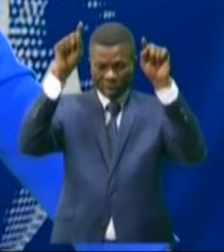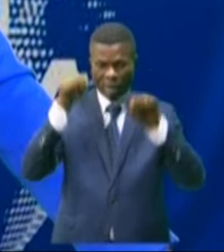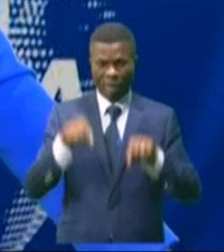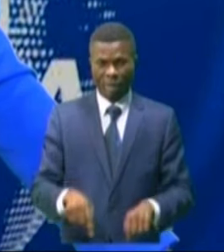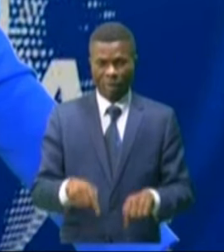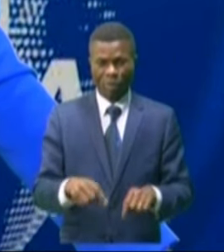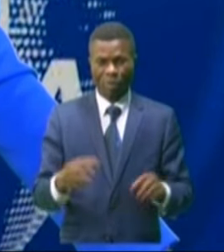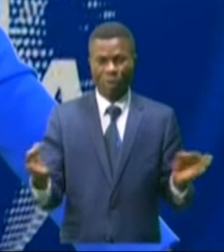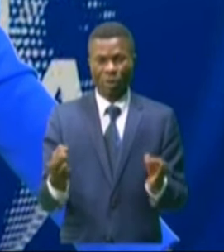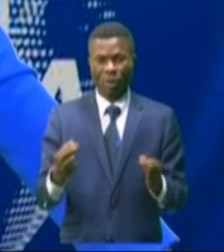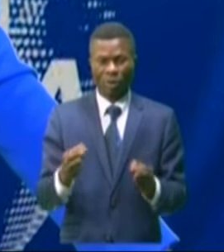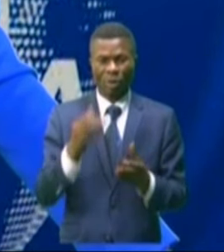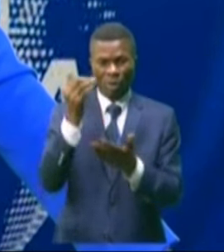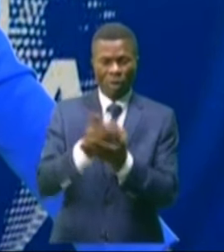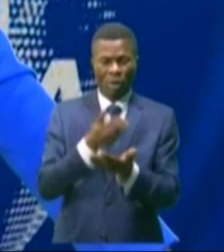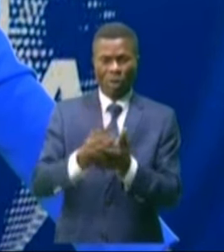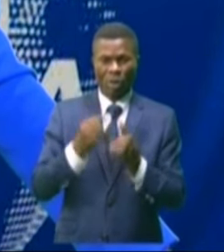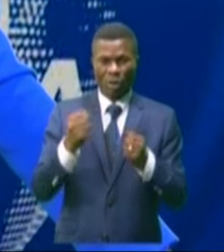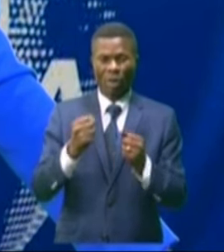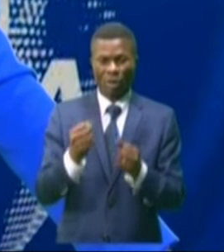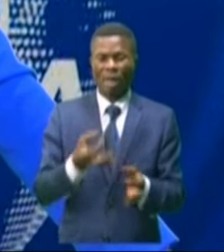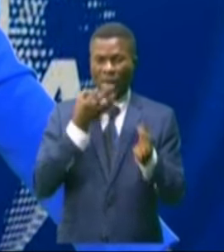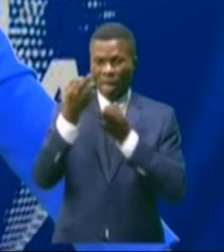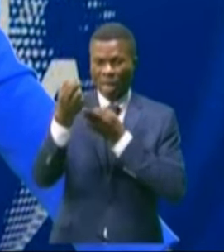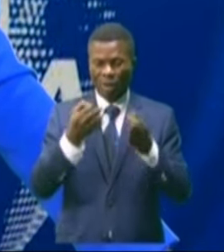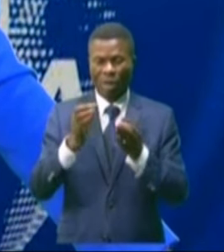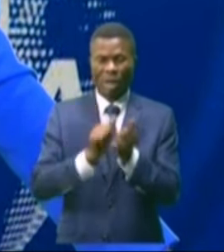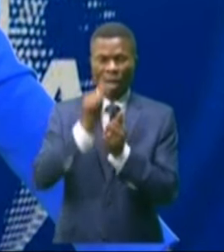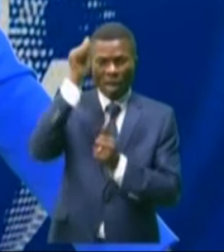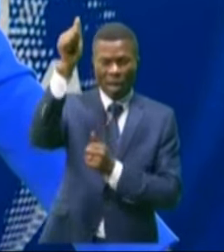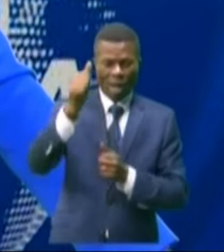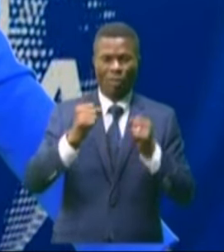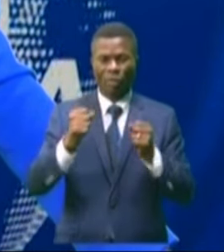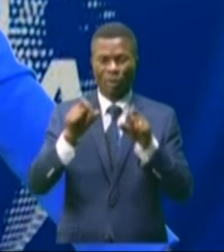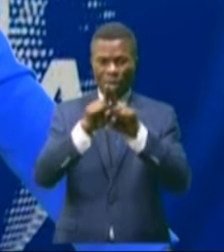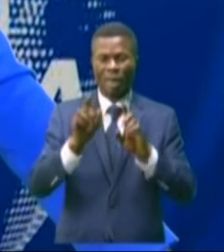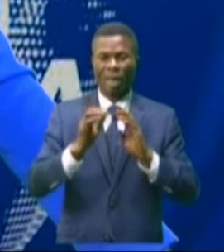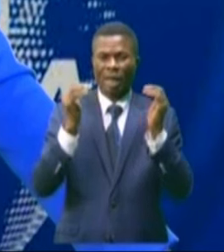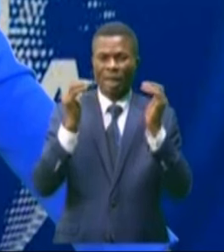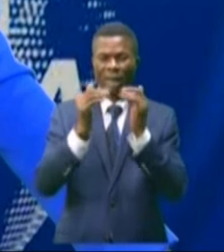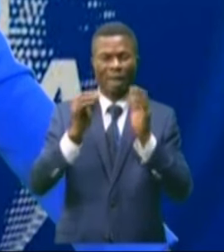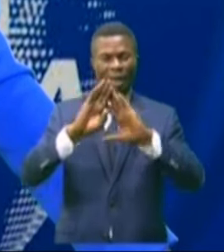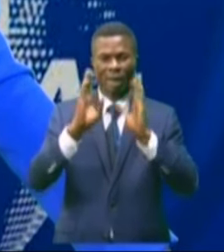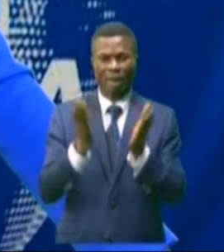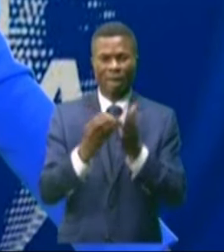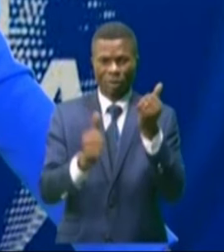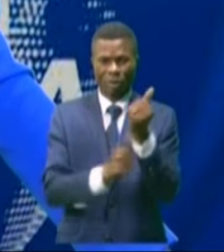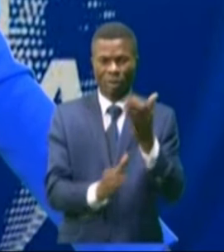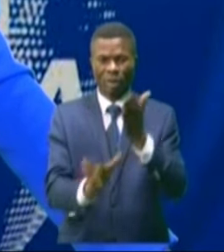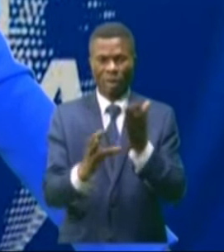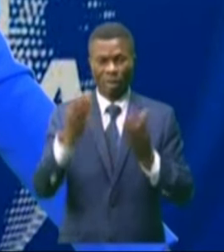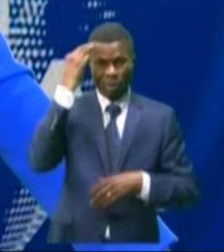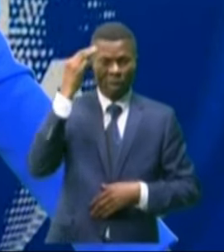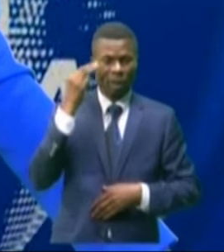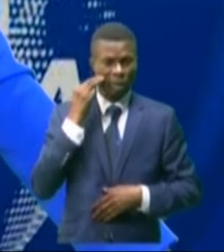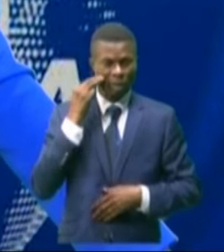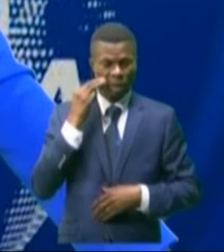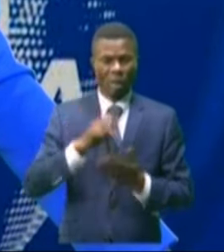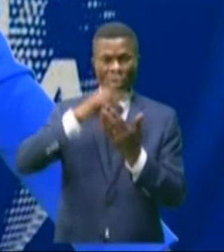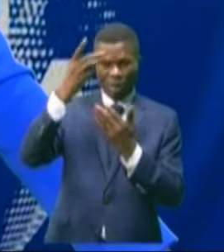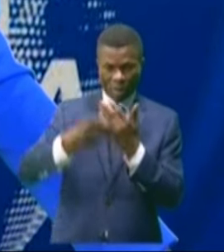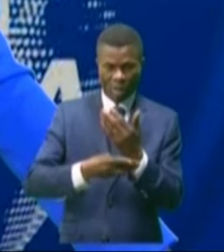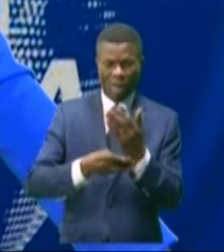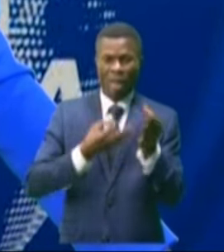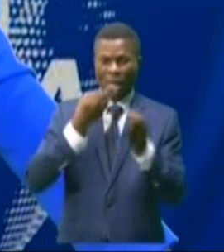est « Exploiter le pouvoir des données pour un avenir résilient et équitable pour tous ». On écoute le vice-premier ministre, ministre Duplomb, qui a